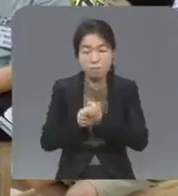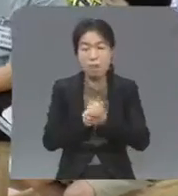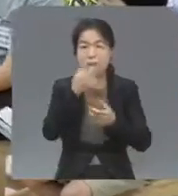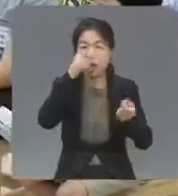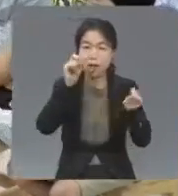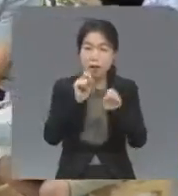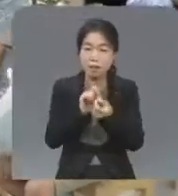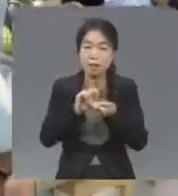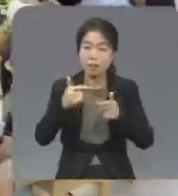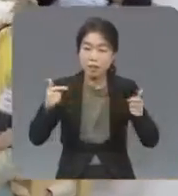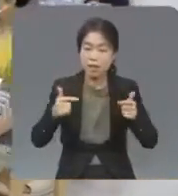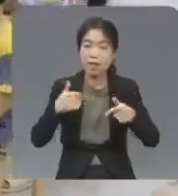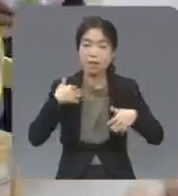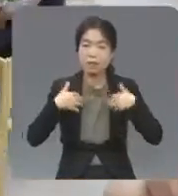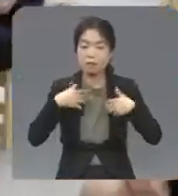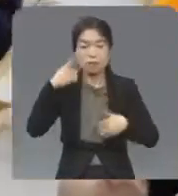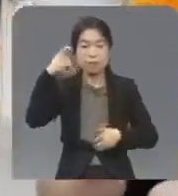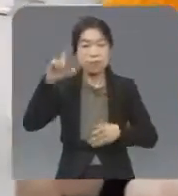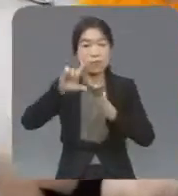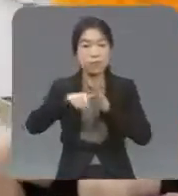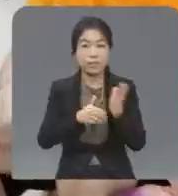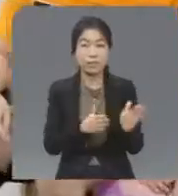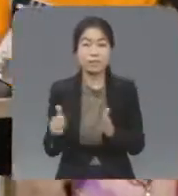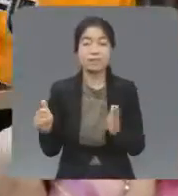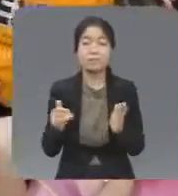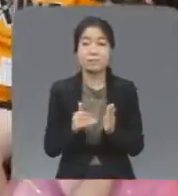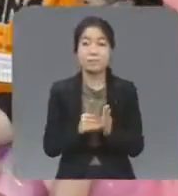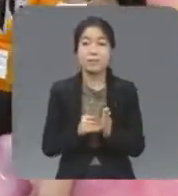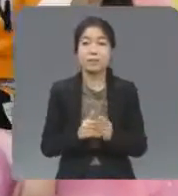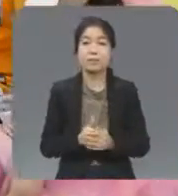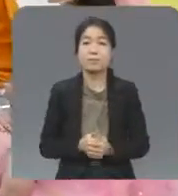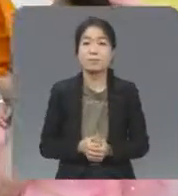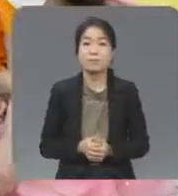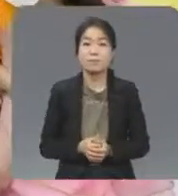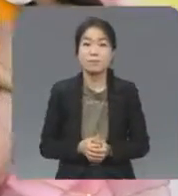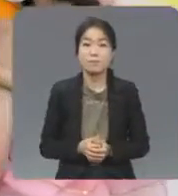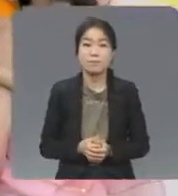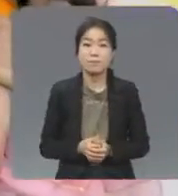등 즐거운 추억의 시간으로 마련됐습니다. 지금까지 단신 브리핑이었습니다.